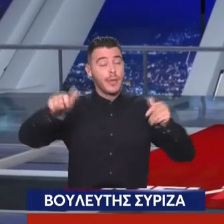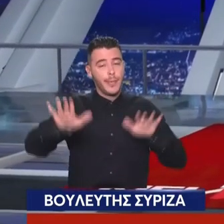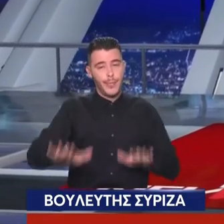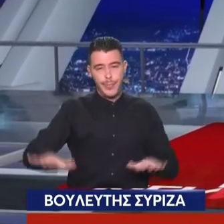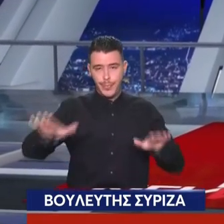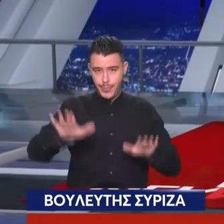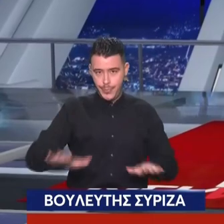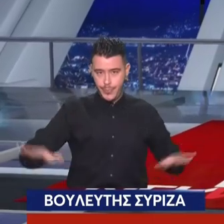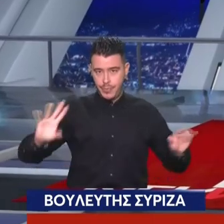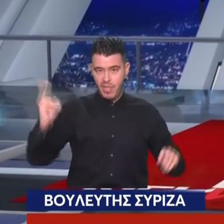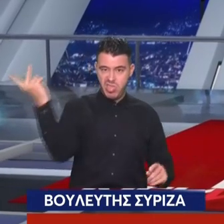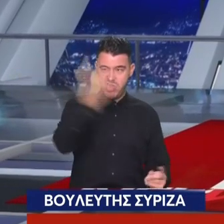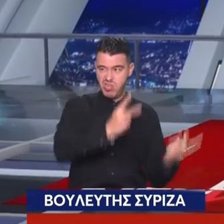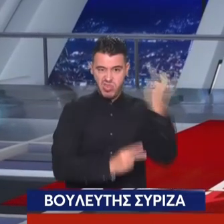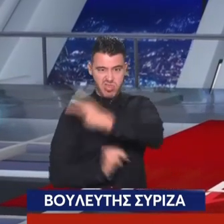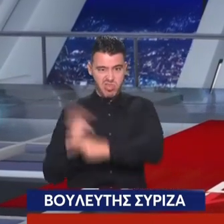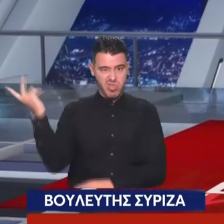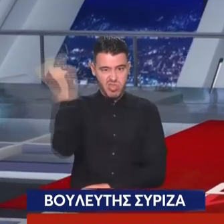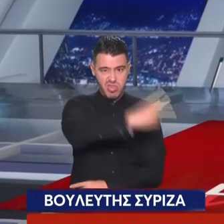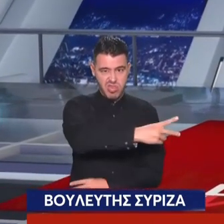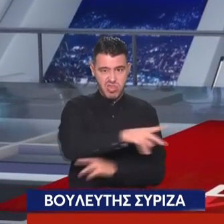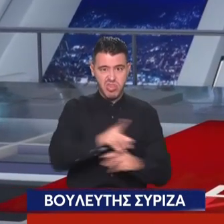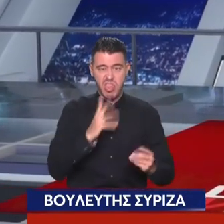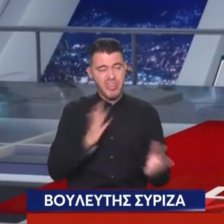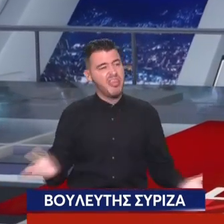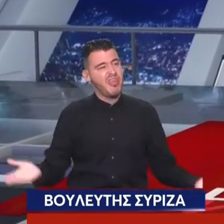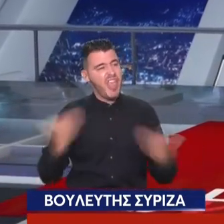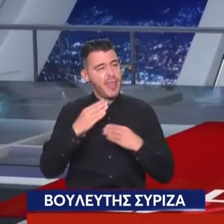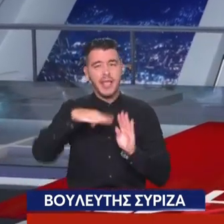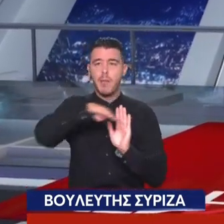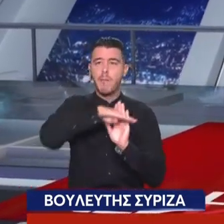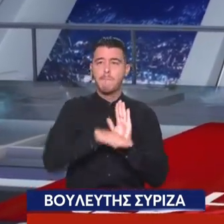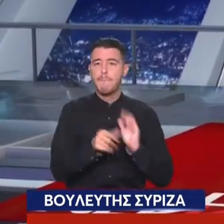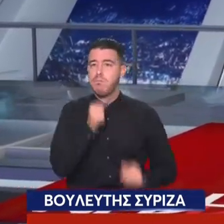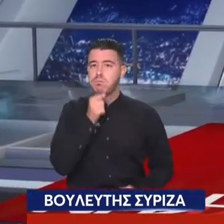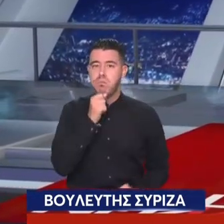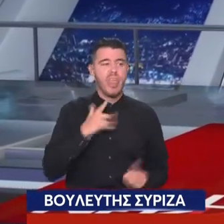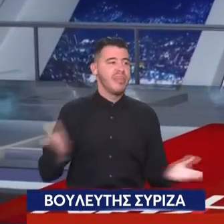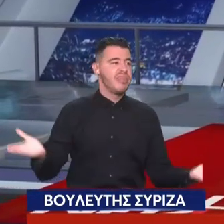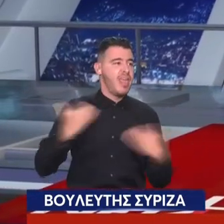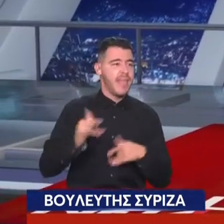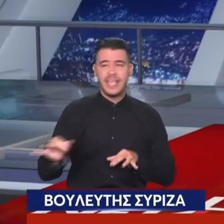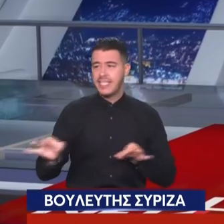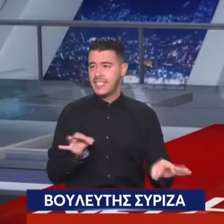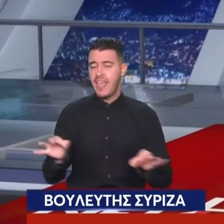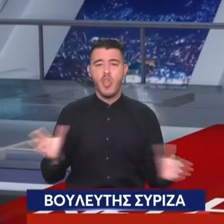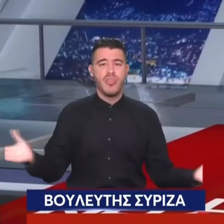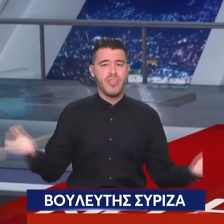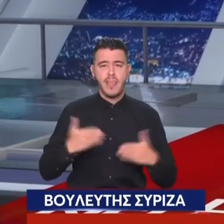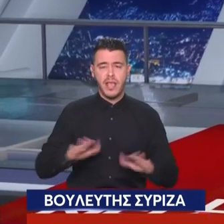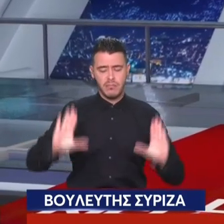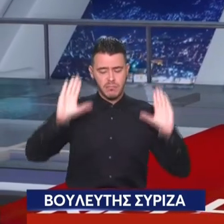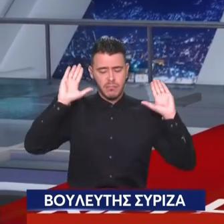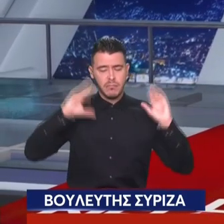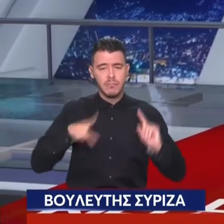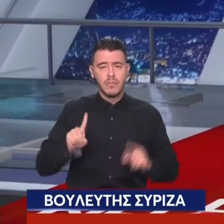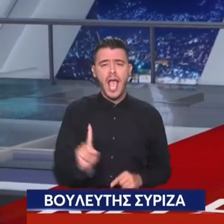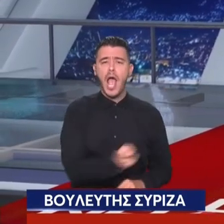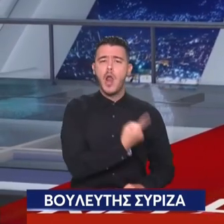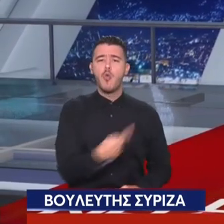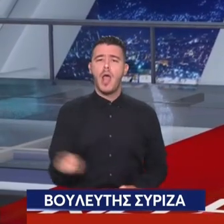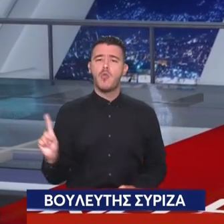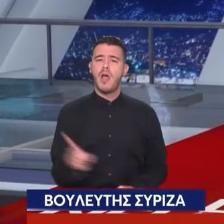πολιτικό σχέδιο. Υπάρχουν πολιτικά σχέδια τα οποία είναι διαφορετικά, δεν πρέπει να το κρύψουμε. Ήταν η δημοκρατική